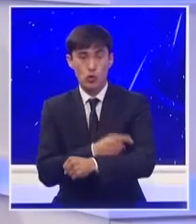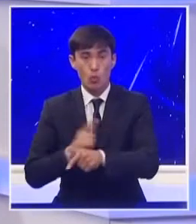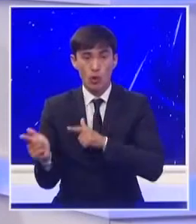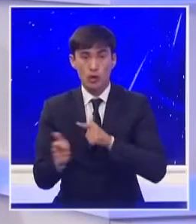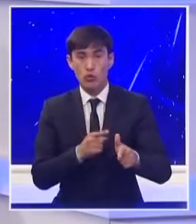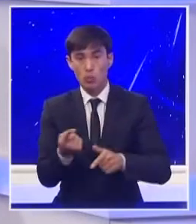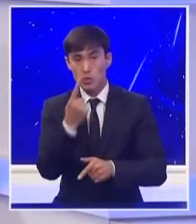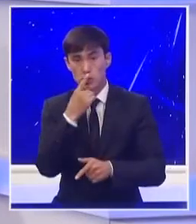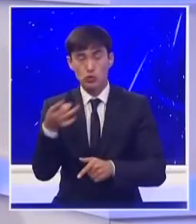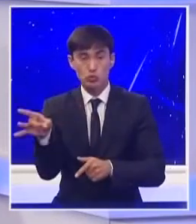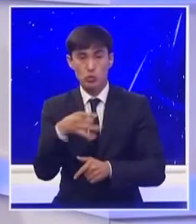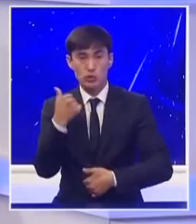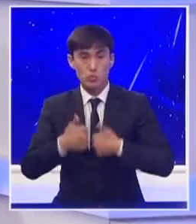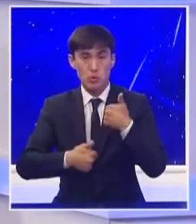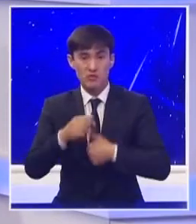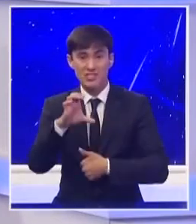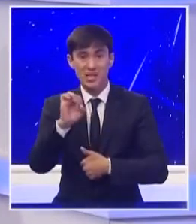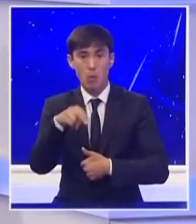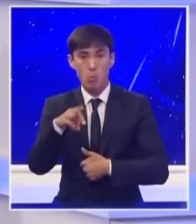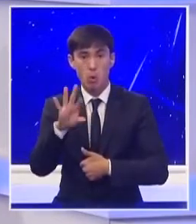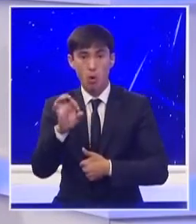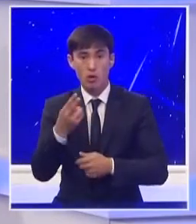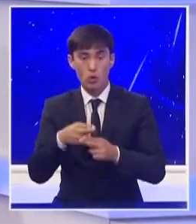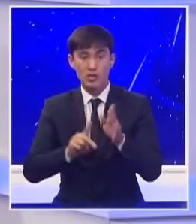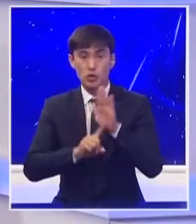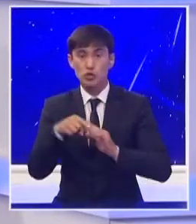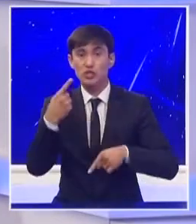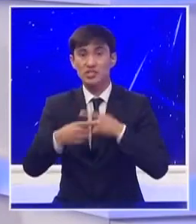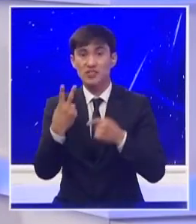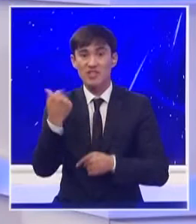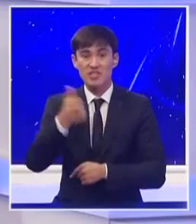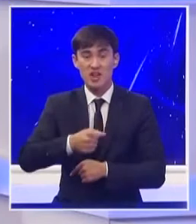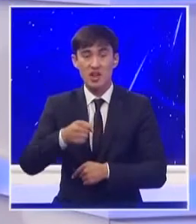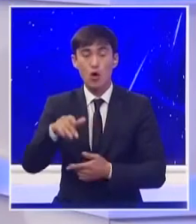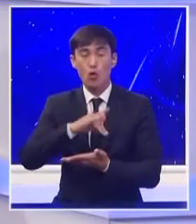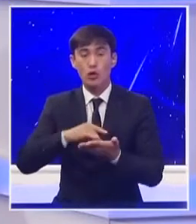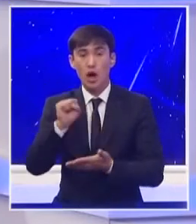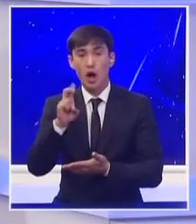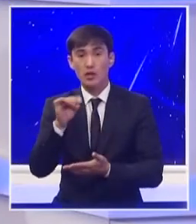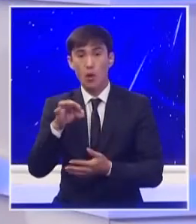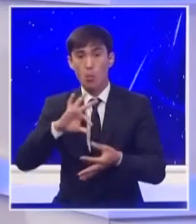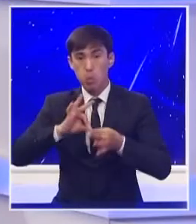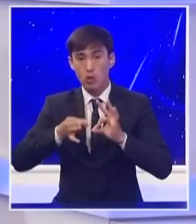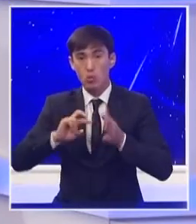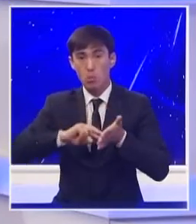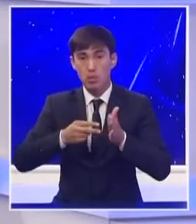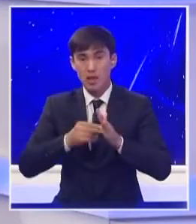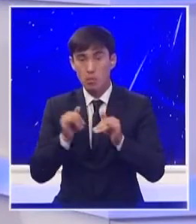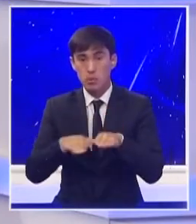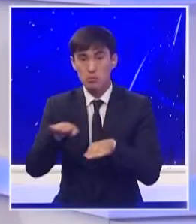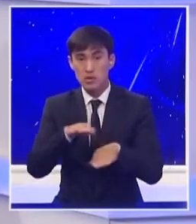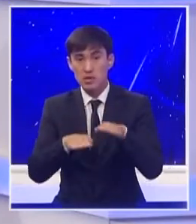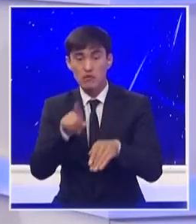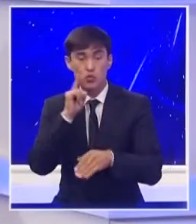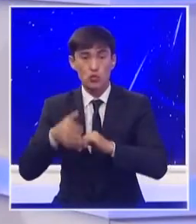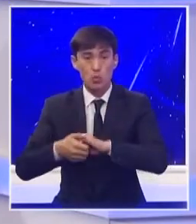подготовку к ближайшему республиканскому первенству по самбо, которое стартует через 2 недели в городе Актау. Более подробно о планах и перспективах